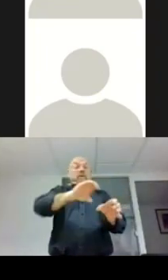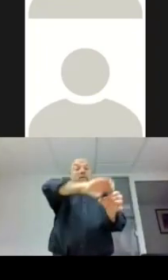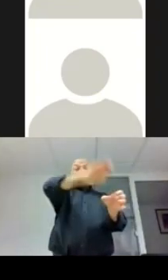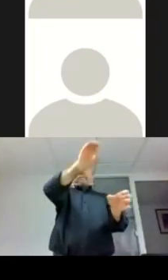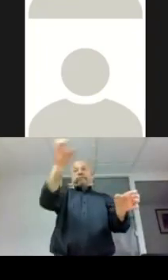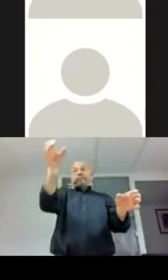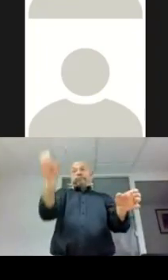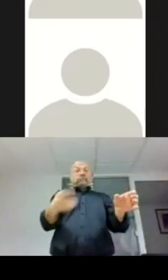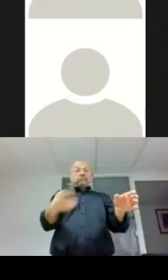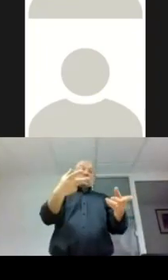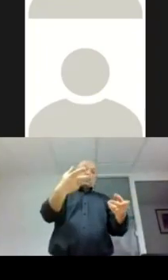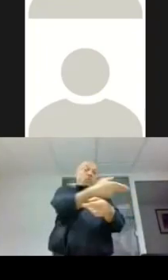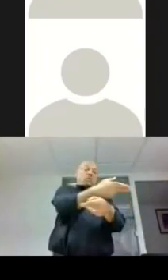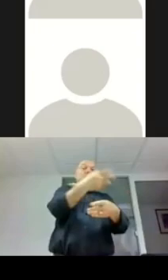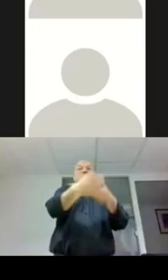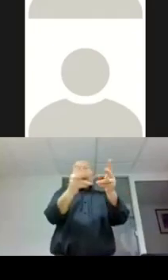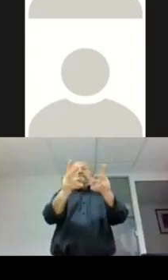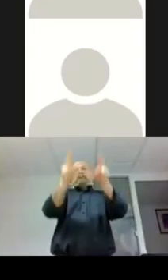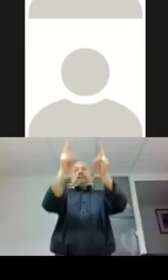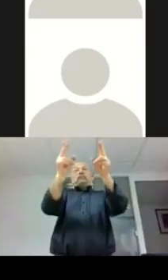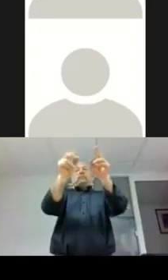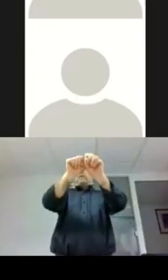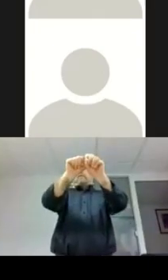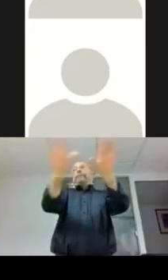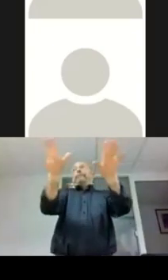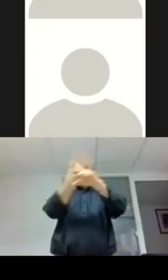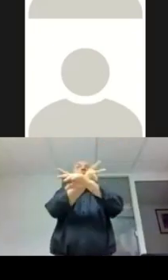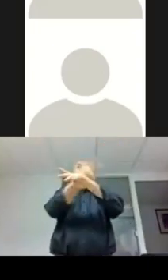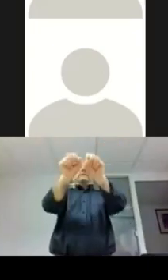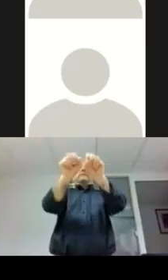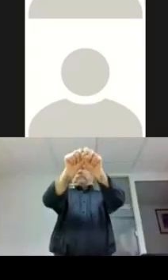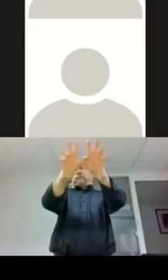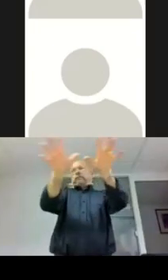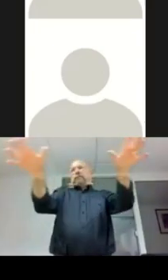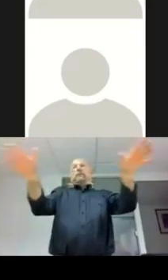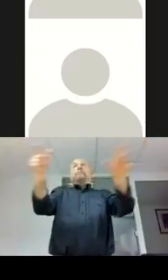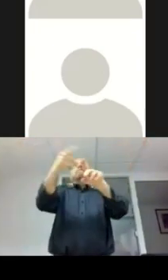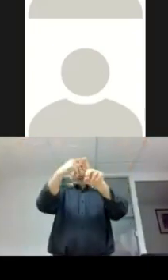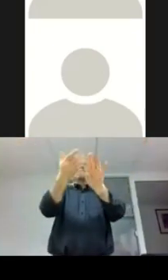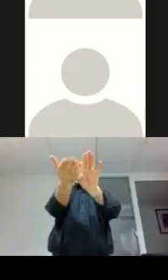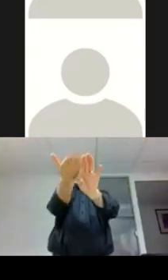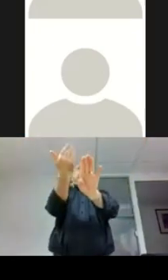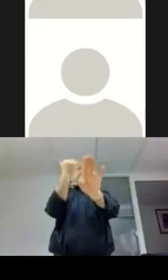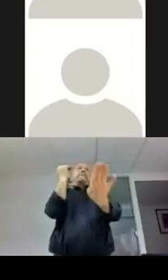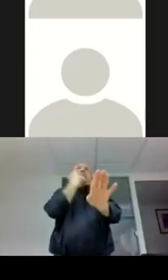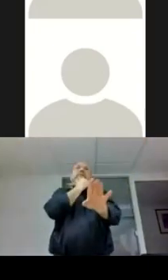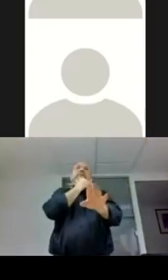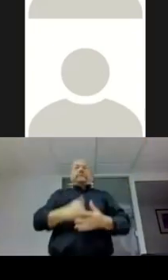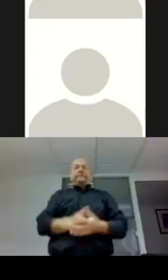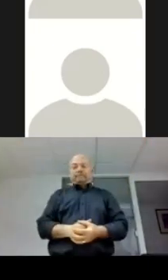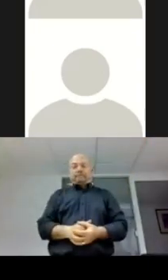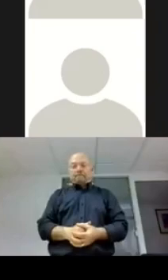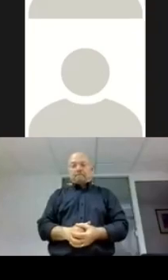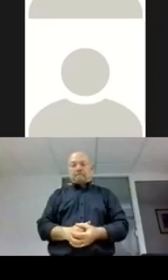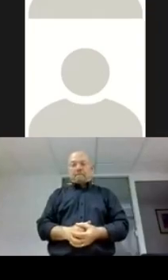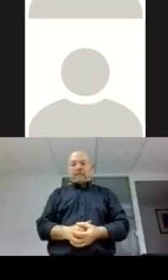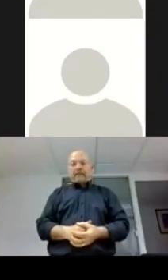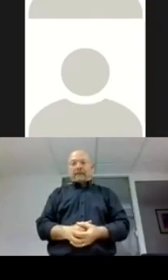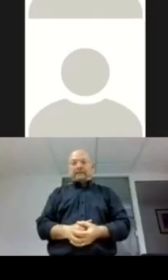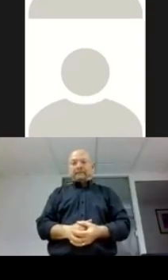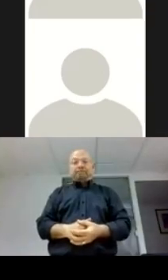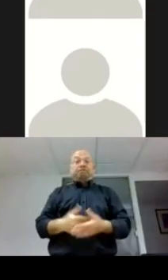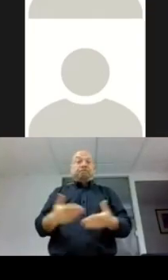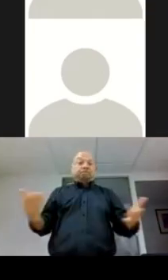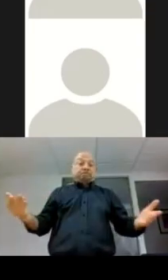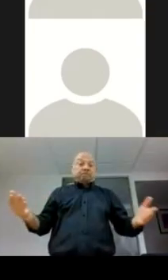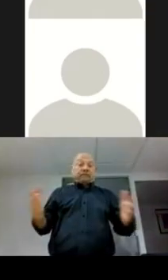envahi la profondeur de la paroi du côlon et qui la rend à risque de cette invasion en dehors